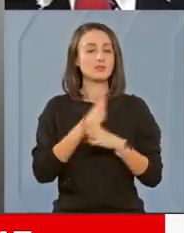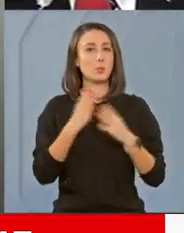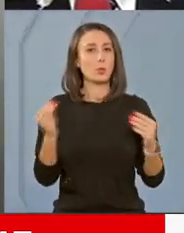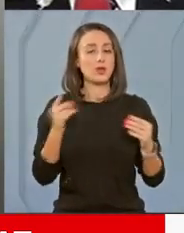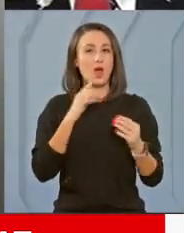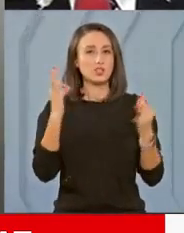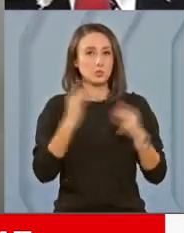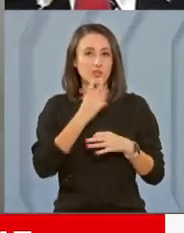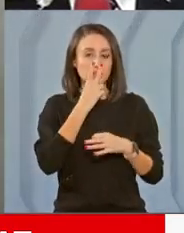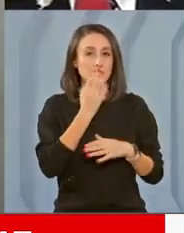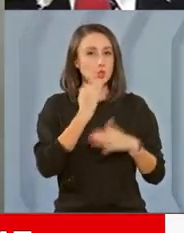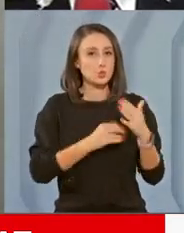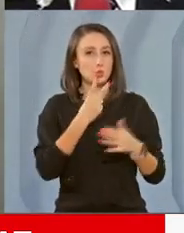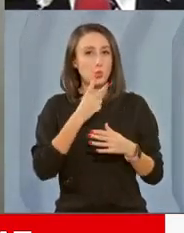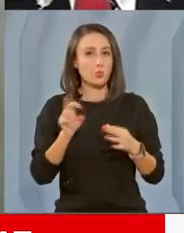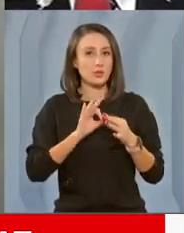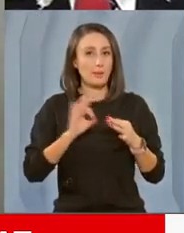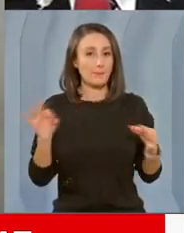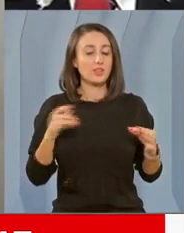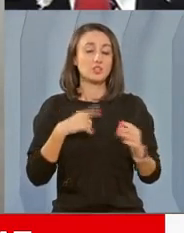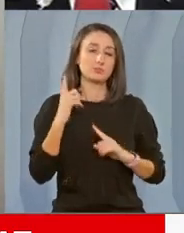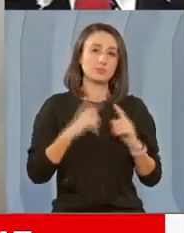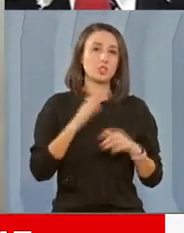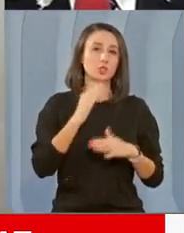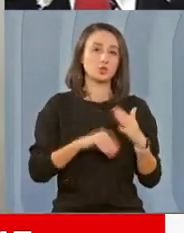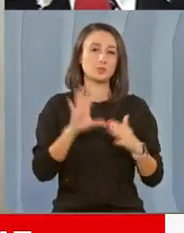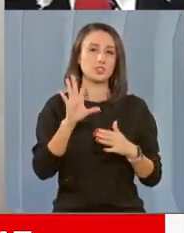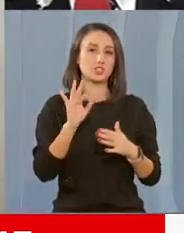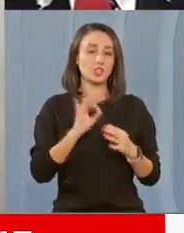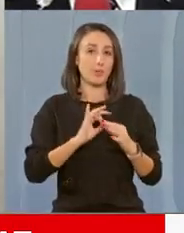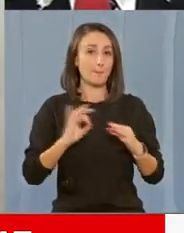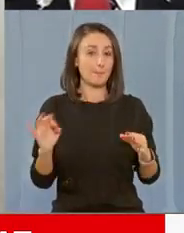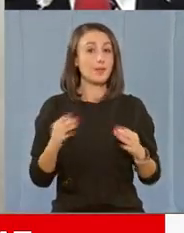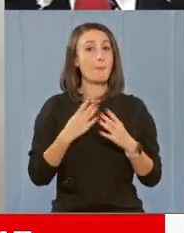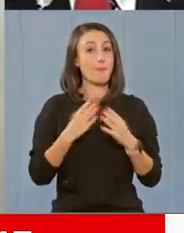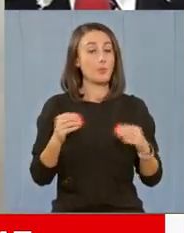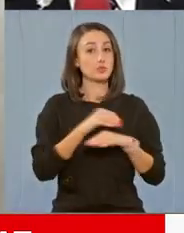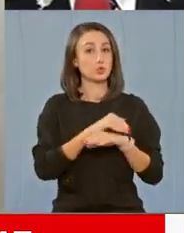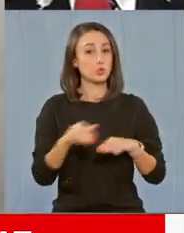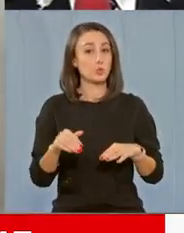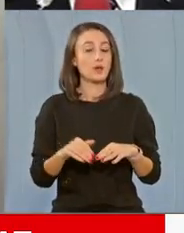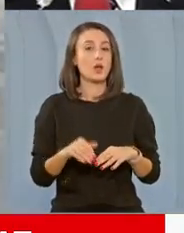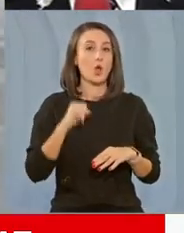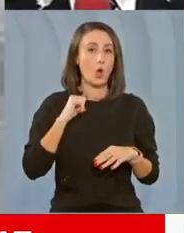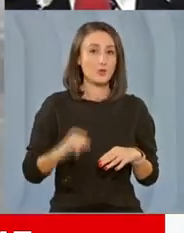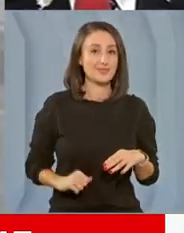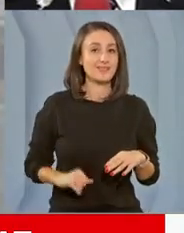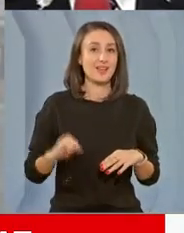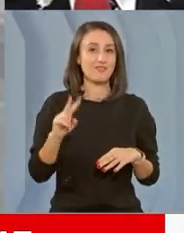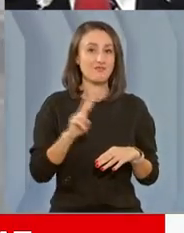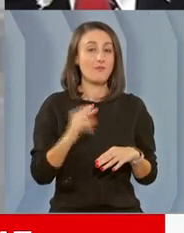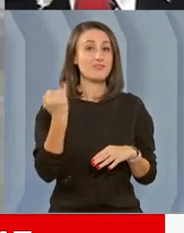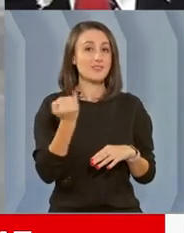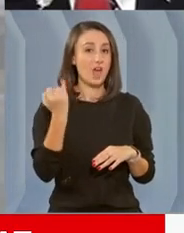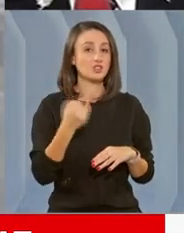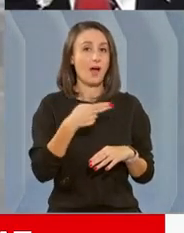care a redus vizibilitatea sub 200 de metri și izolat sub 50 de metri pe mai multe artere rutiere din județele Constanța, Ilfov,